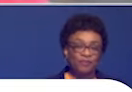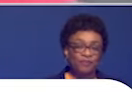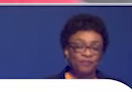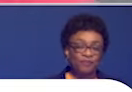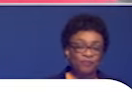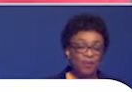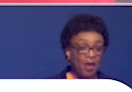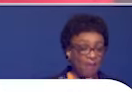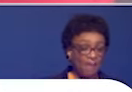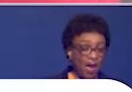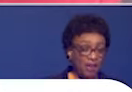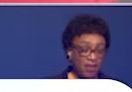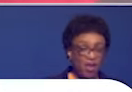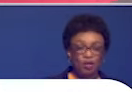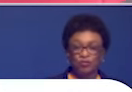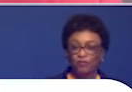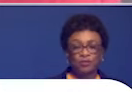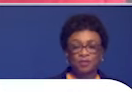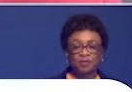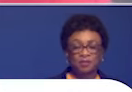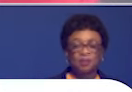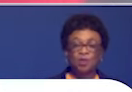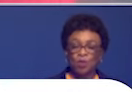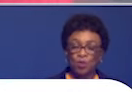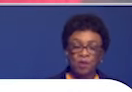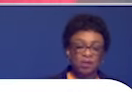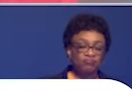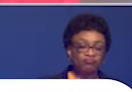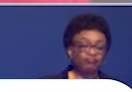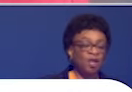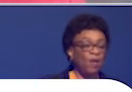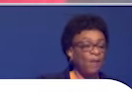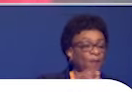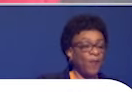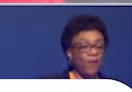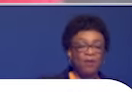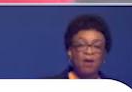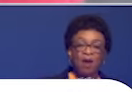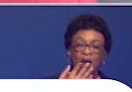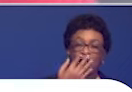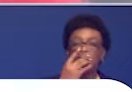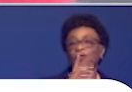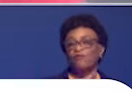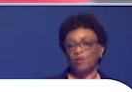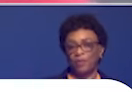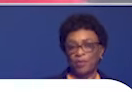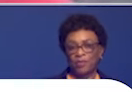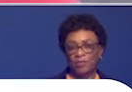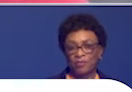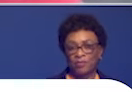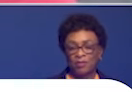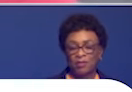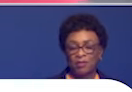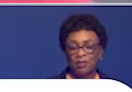Majihayayanatofauti. Tofautinikwamba,unapoichorakwa wakatikamahuu,inaharufufulani,